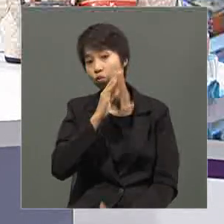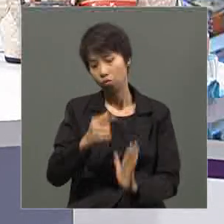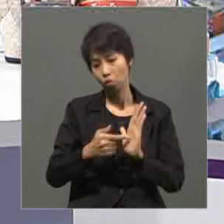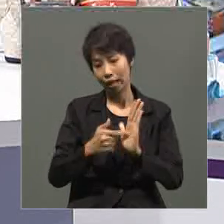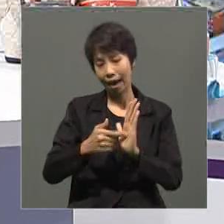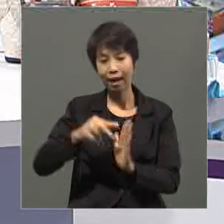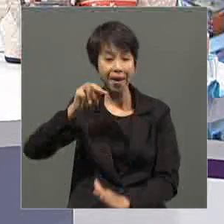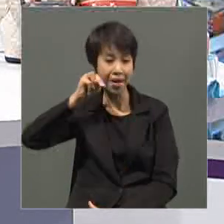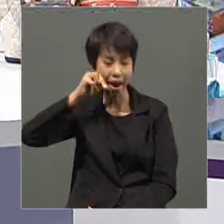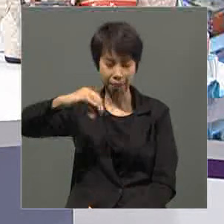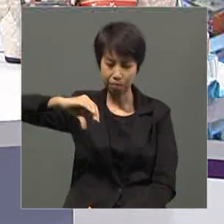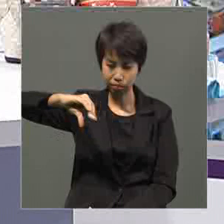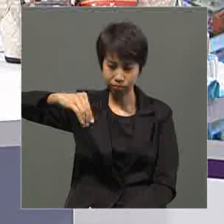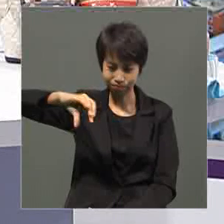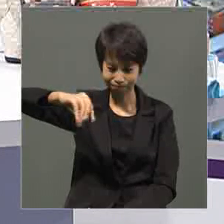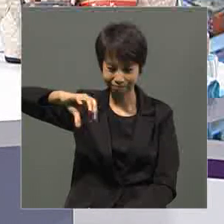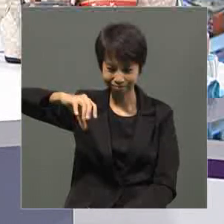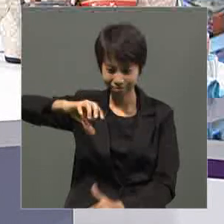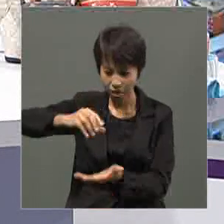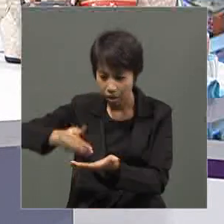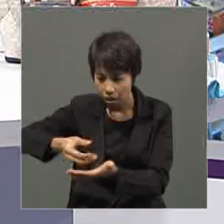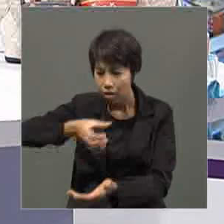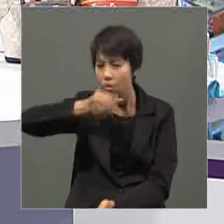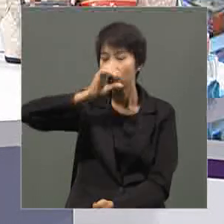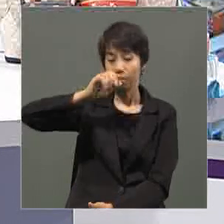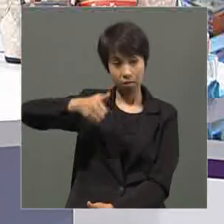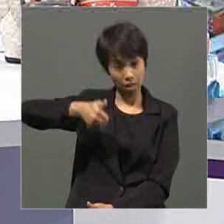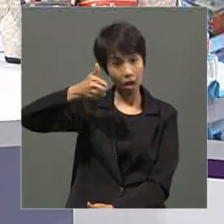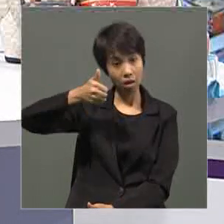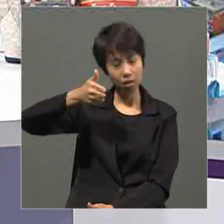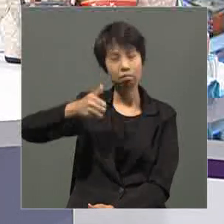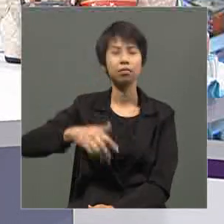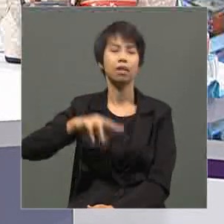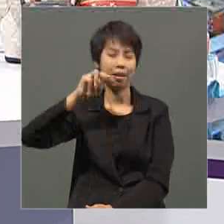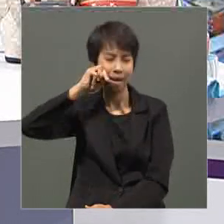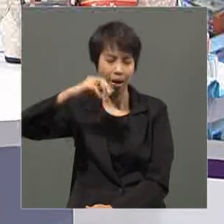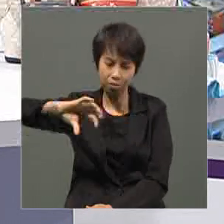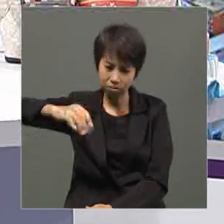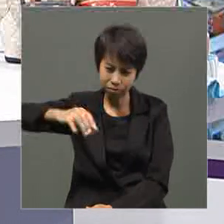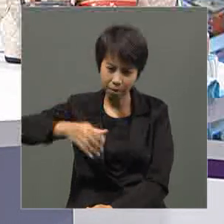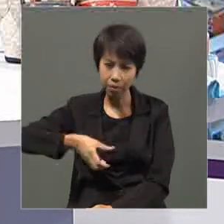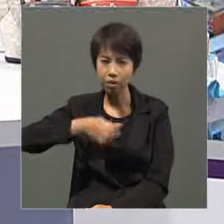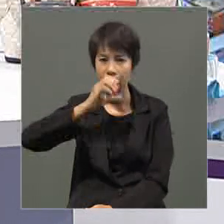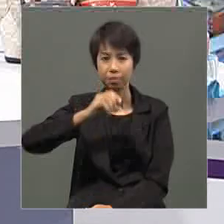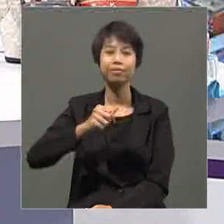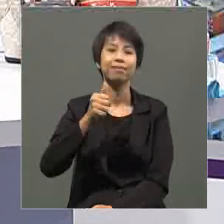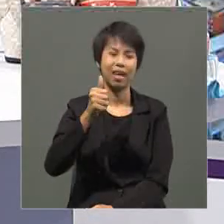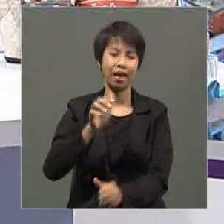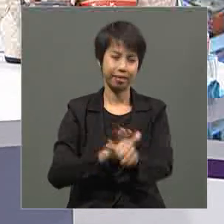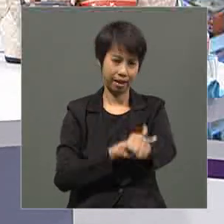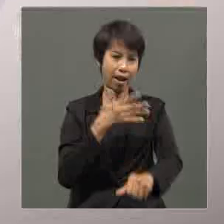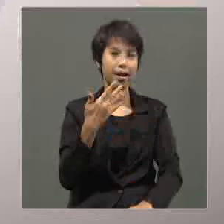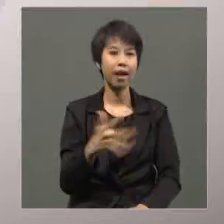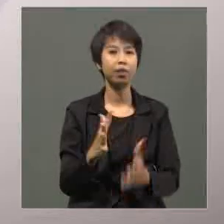ามารถดื่มได้ไหมเป็นข้อถกเถียงกันมาเนิ่นนานทีเดียวนะคะล่าสุดน้ำประปาสะอาดดื่มได้นานแล้วเป็นประโยคคำยืนยัน